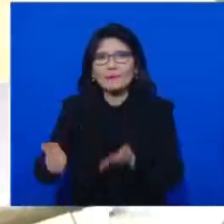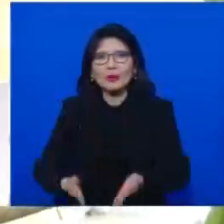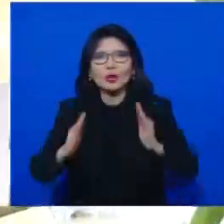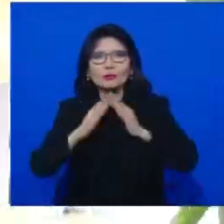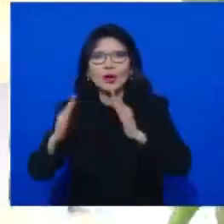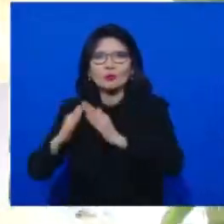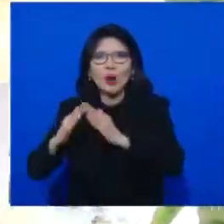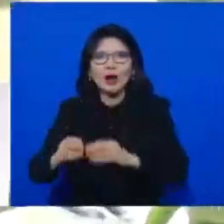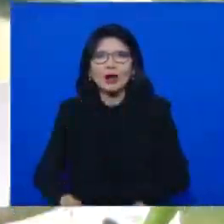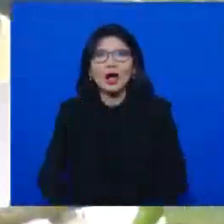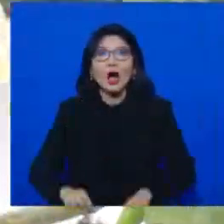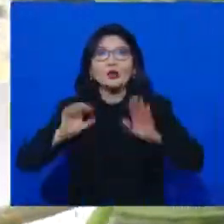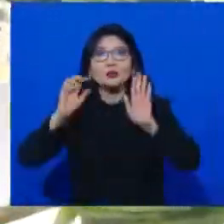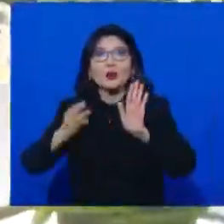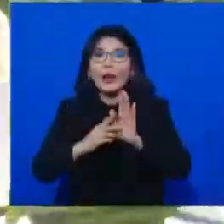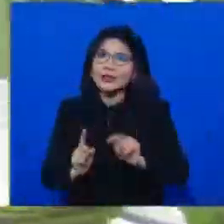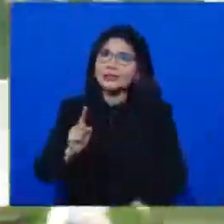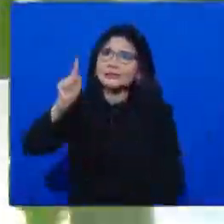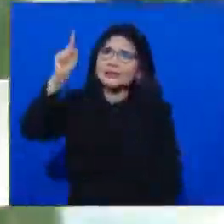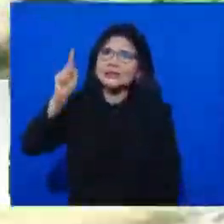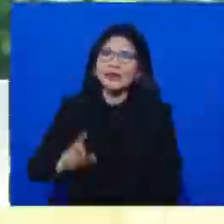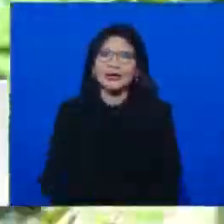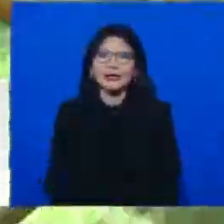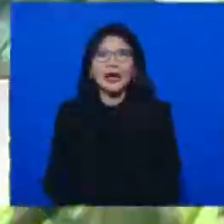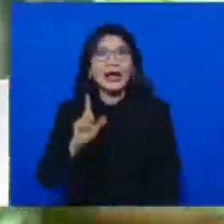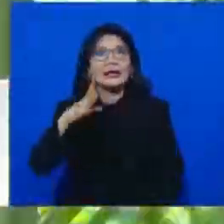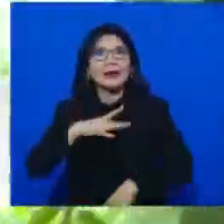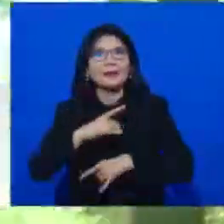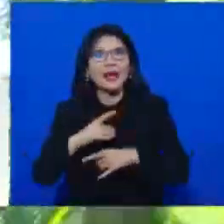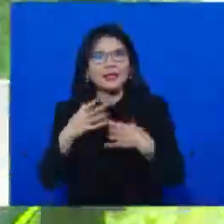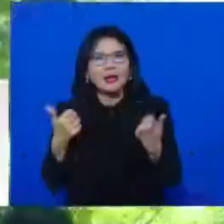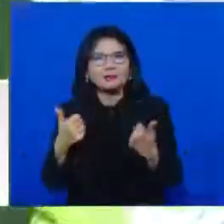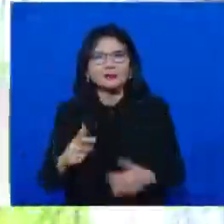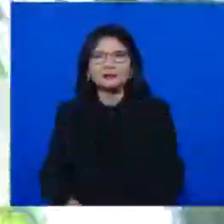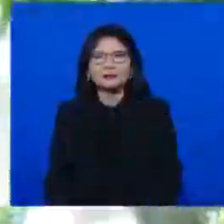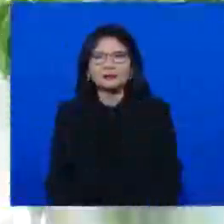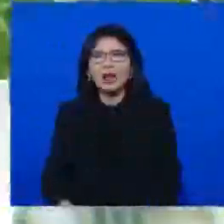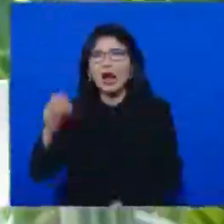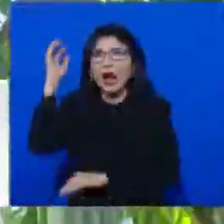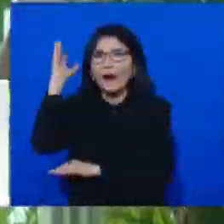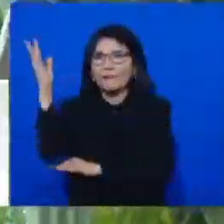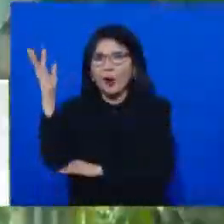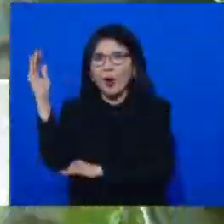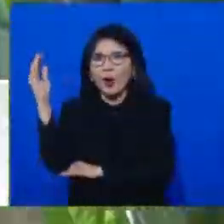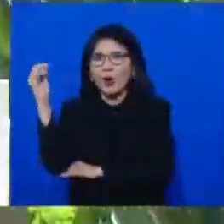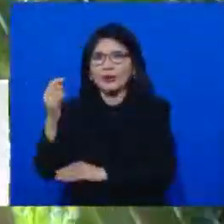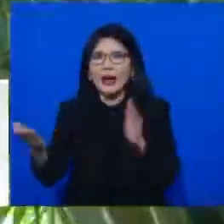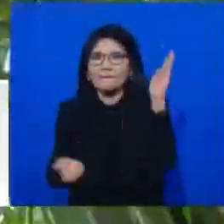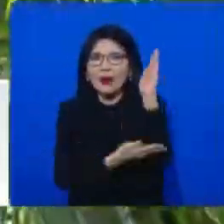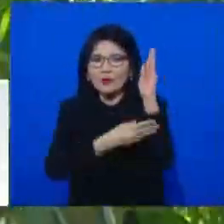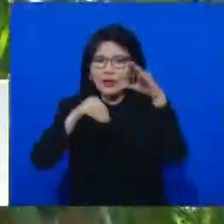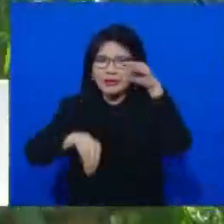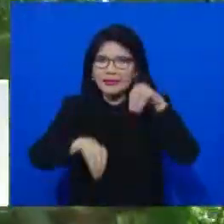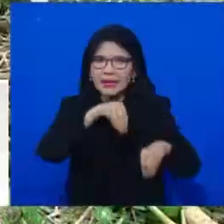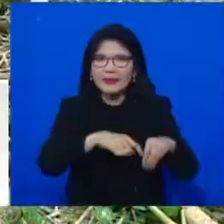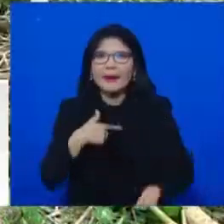sampai 10 meter ya, Kang? Iya. Yang paling lebih menarik, bambu. Pohon bambu yang ditanam di bantaran Sungai Cikapundung ini juga